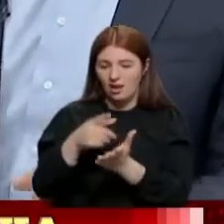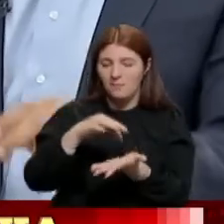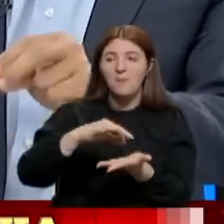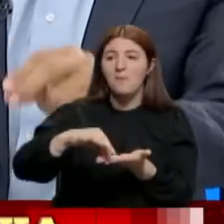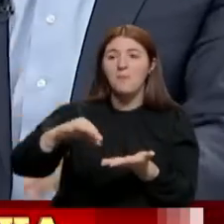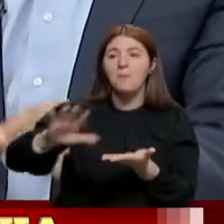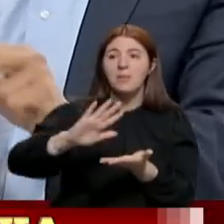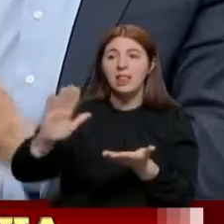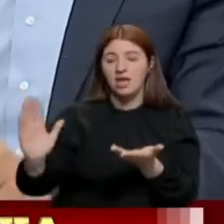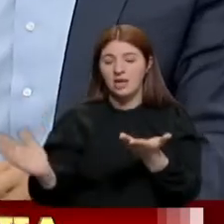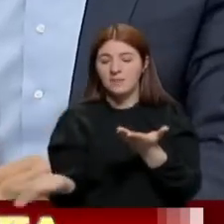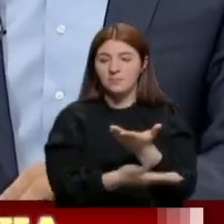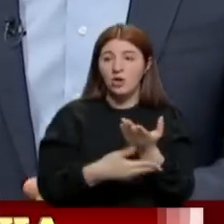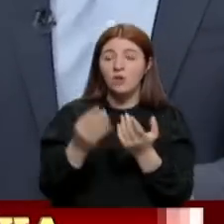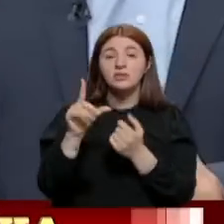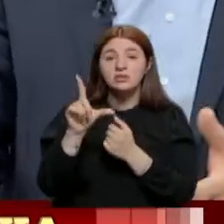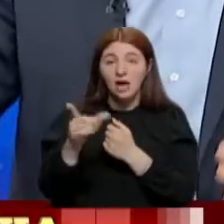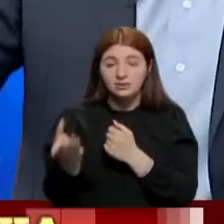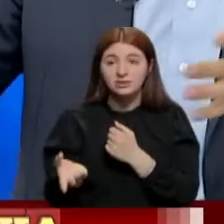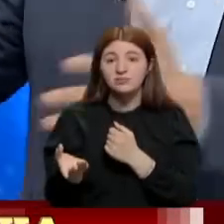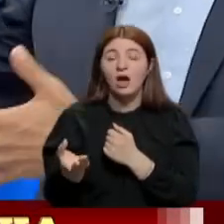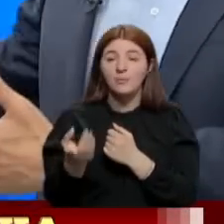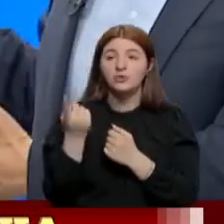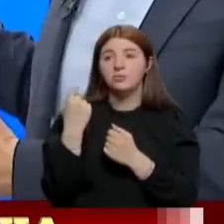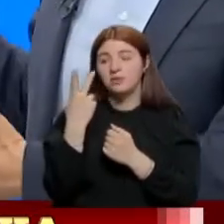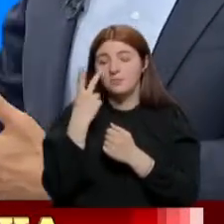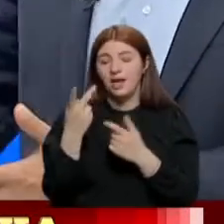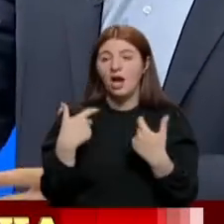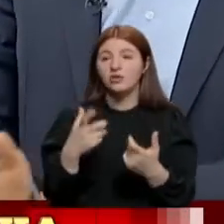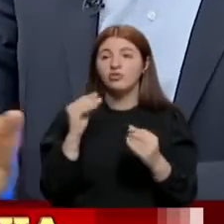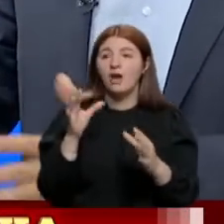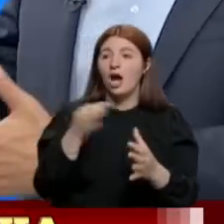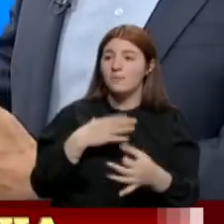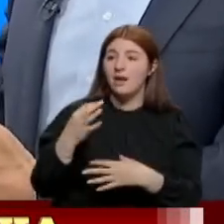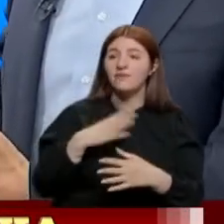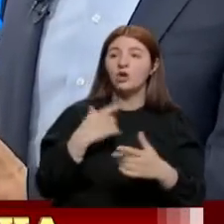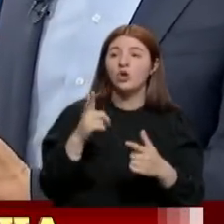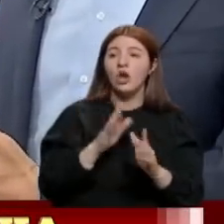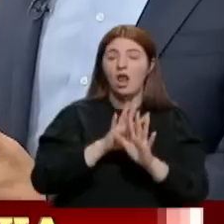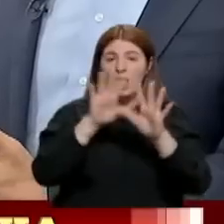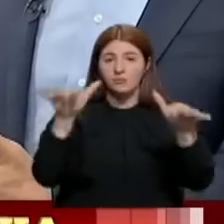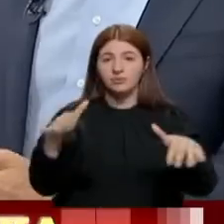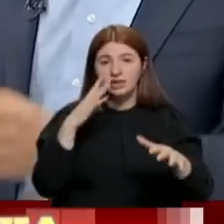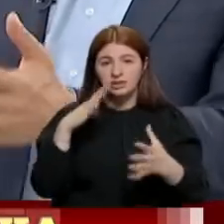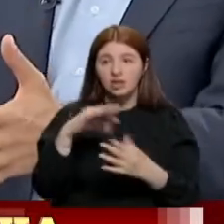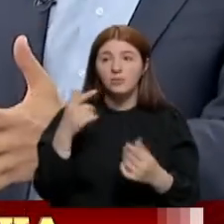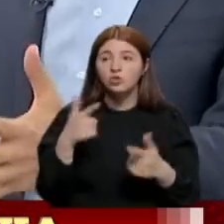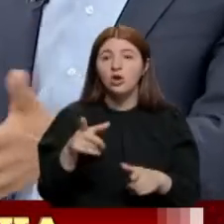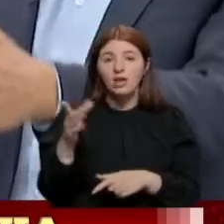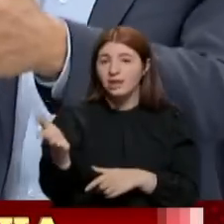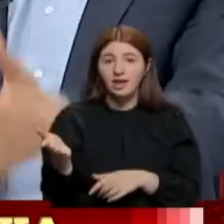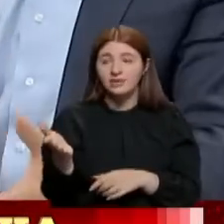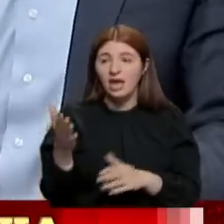ekmişler, biçmeleri, sürmeleri gerekiyor. Ama bakın dün mesela Hatay'dan pek çok haber geldi. Köylere sığınmış insanlarımız değil mi? Ama köylerden